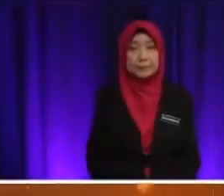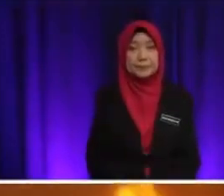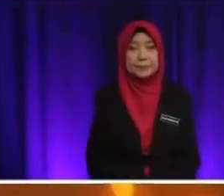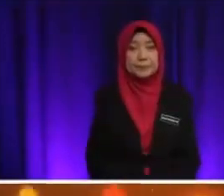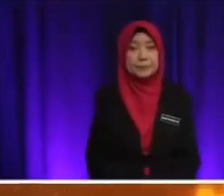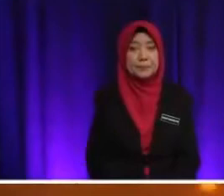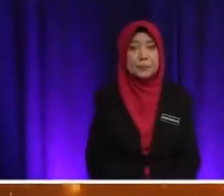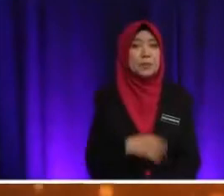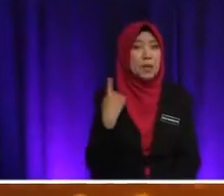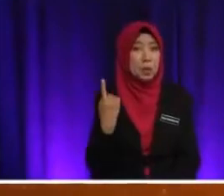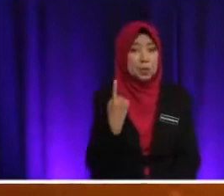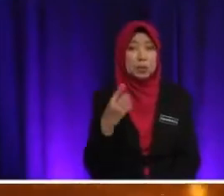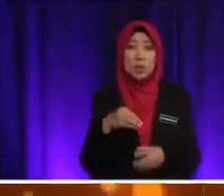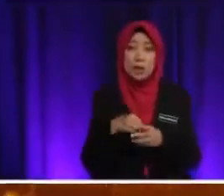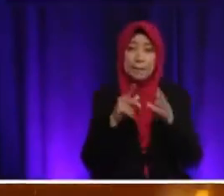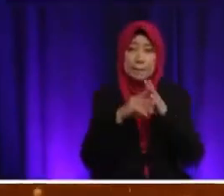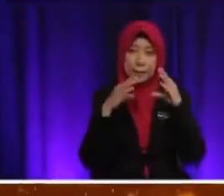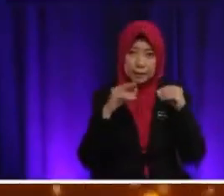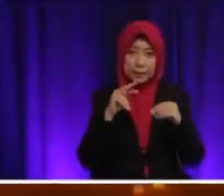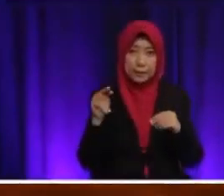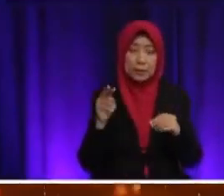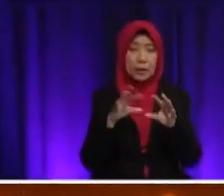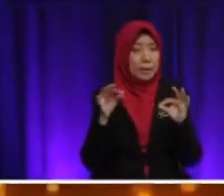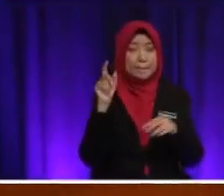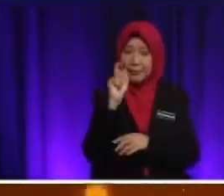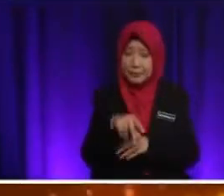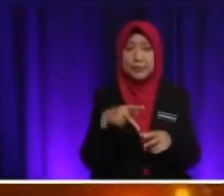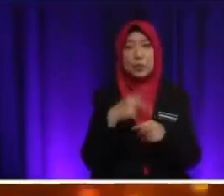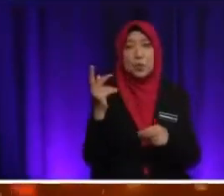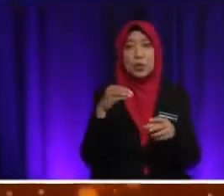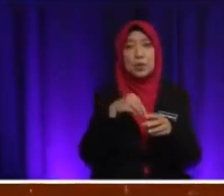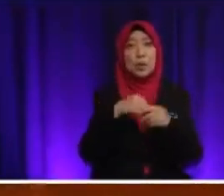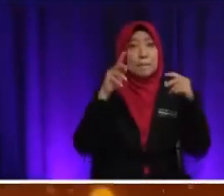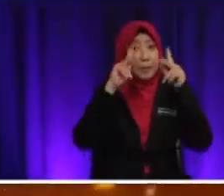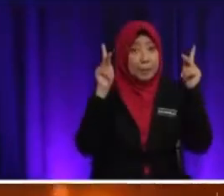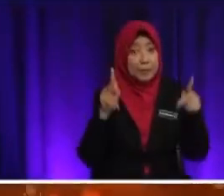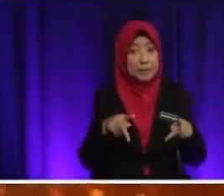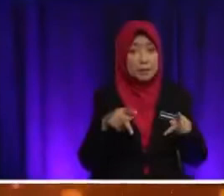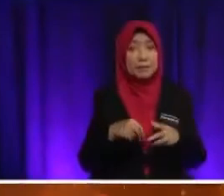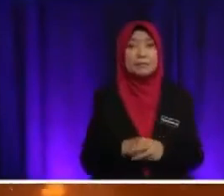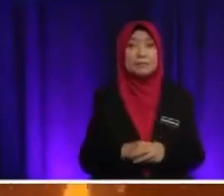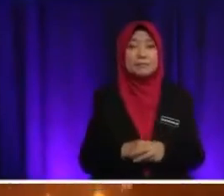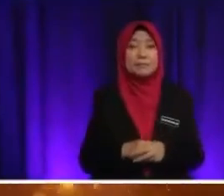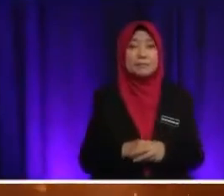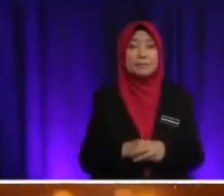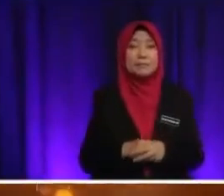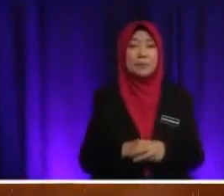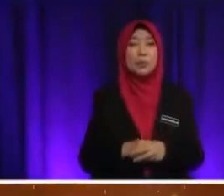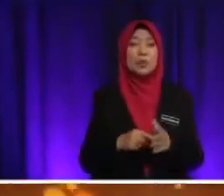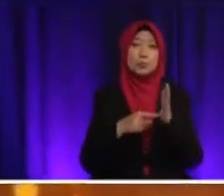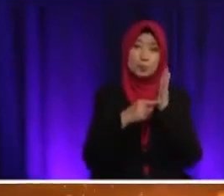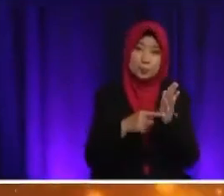ayat? Dah selalunya dalam pengajaran ayat ni memang keluar dalam peperiksaan. Okey, silakan. Siapa nak jawab dulu? Akil? Okey, Akil